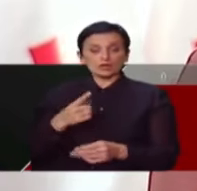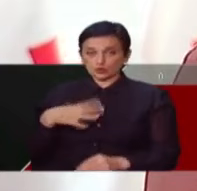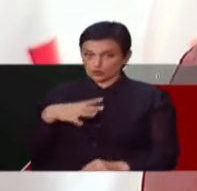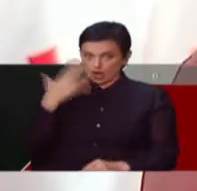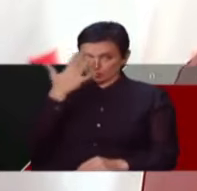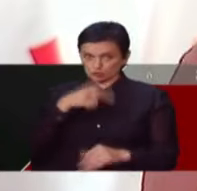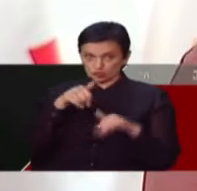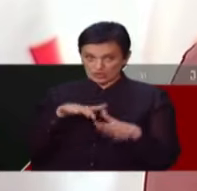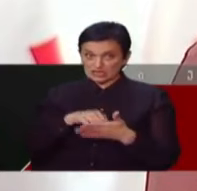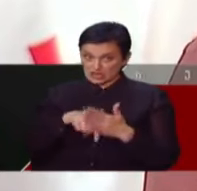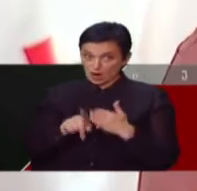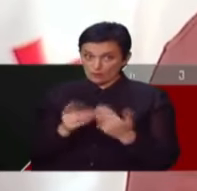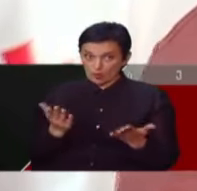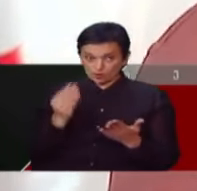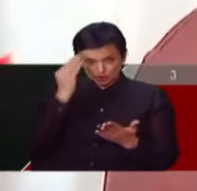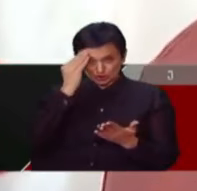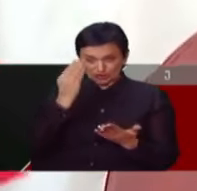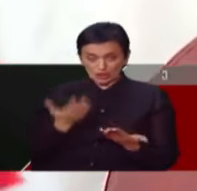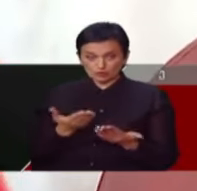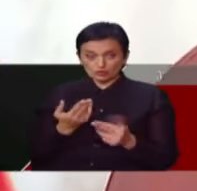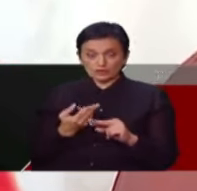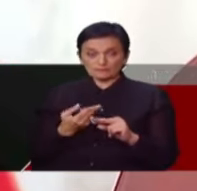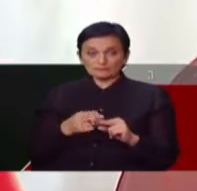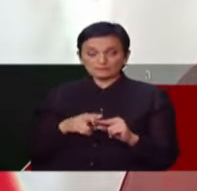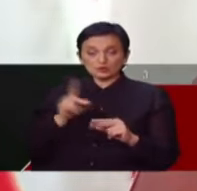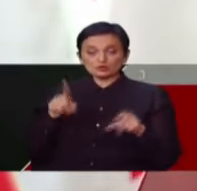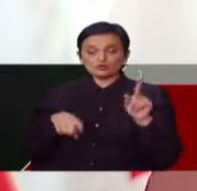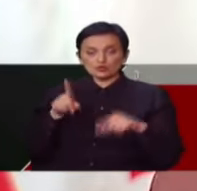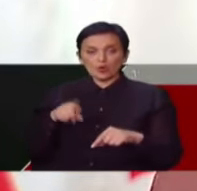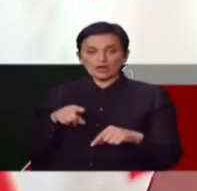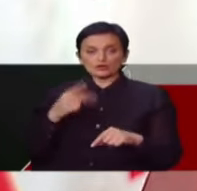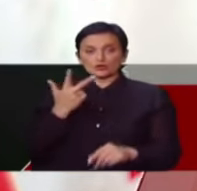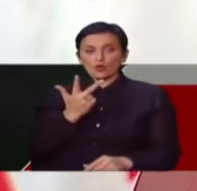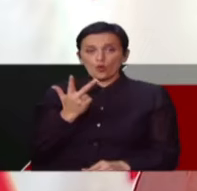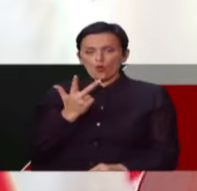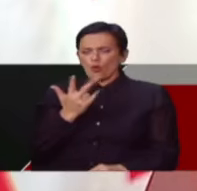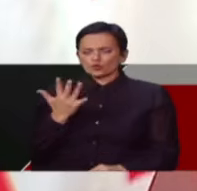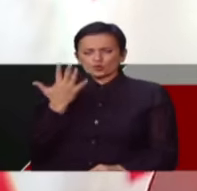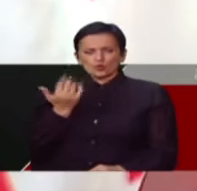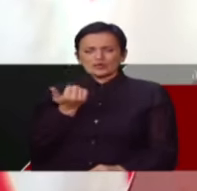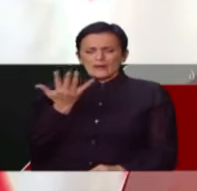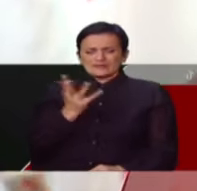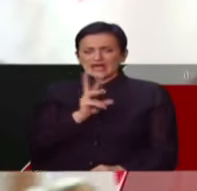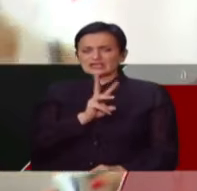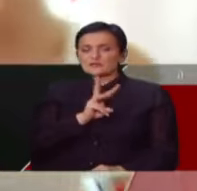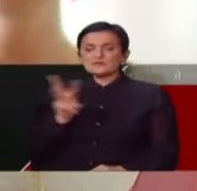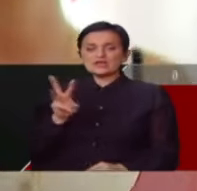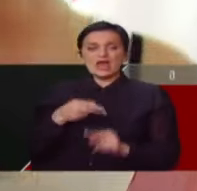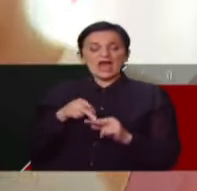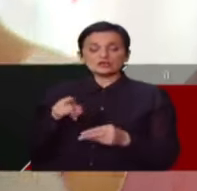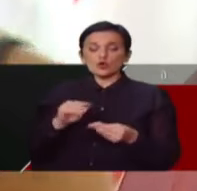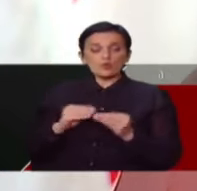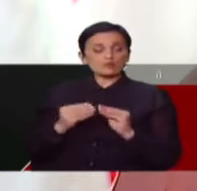ოცნების გადაწყვეტილების გამო ხო არა შინაარსობრივად და ზოგადად 35 თუ რამდენი მილიონიც ეს კი არ არის